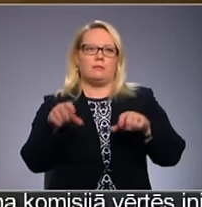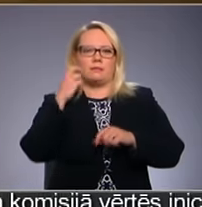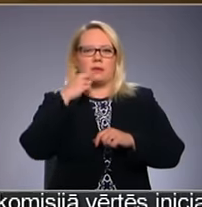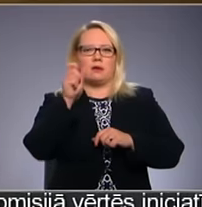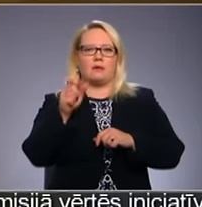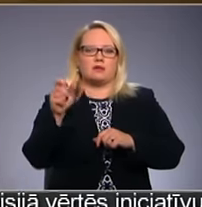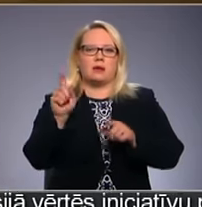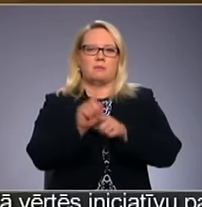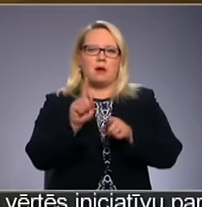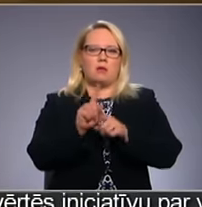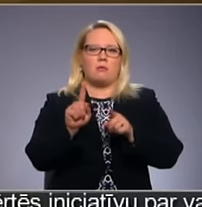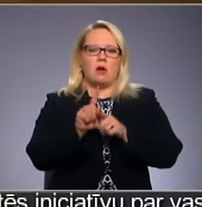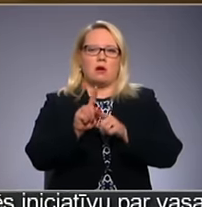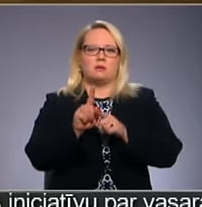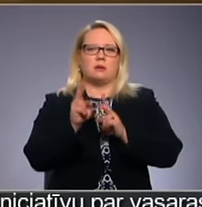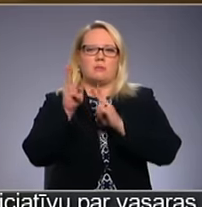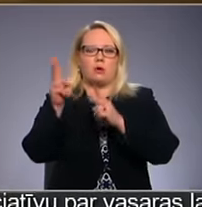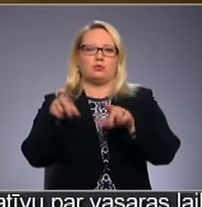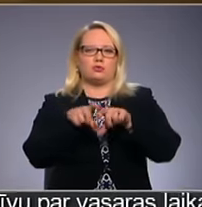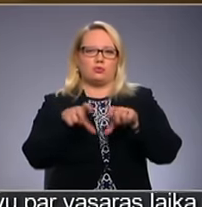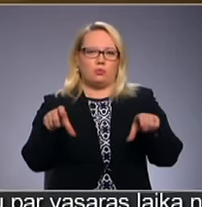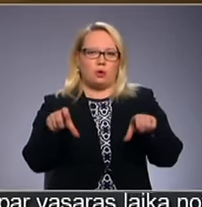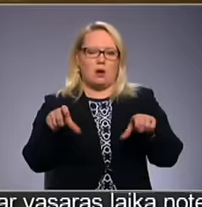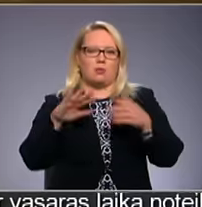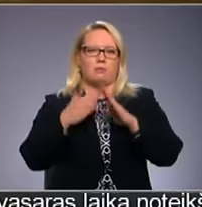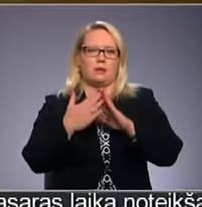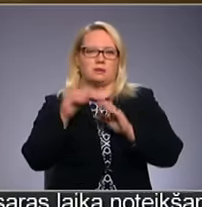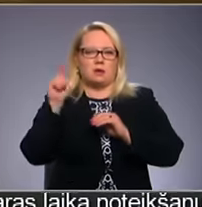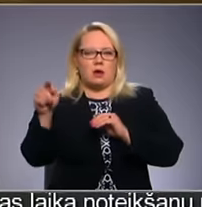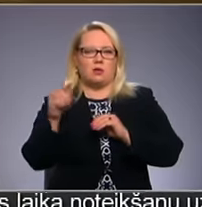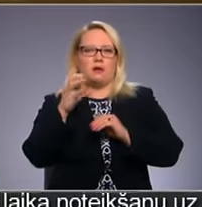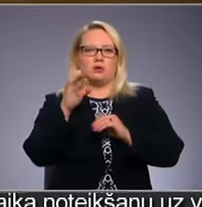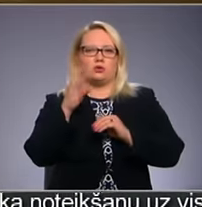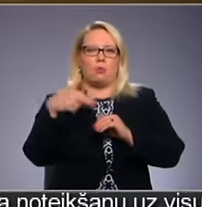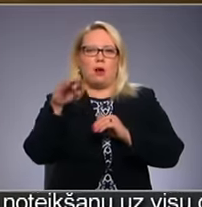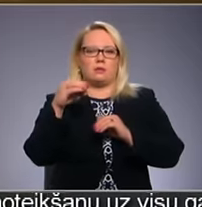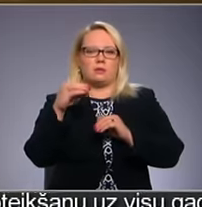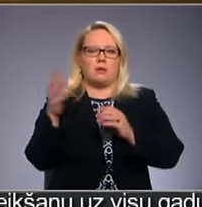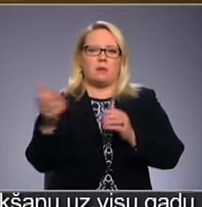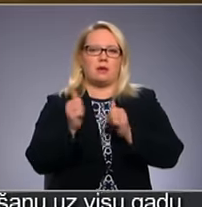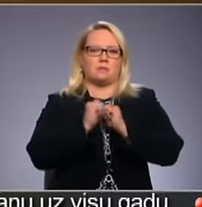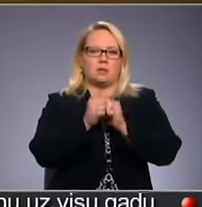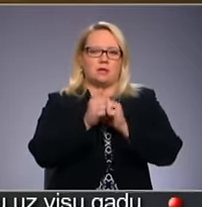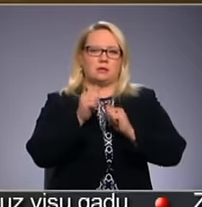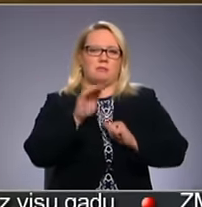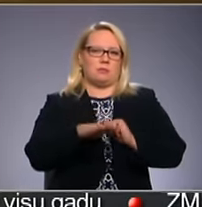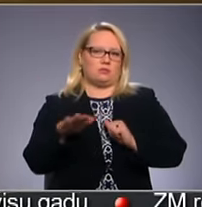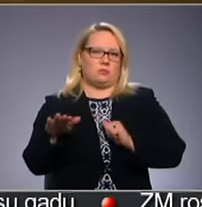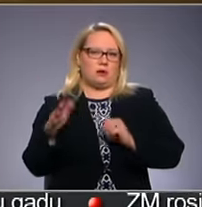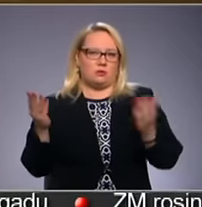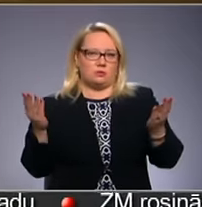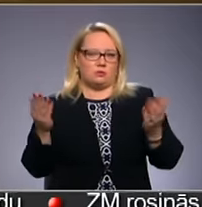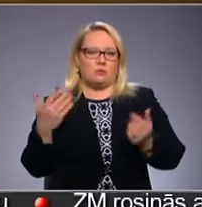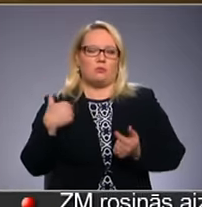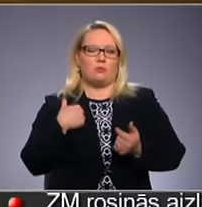vecākie brāļi un māsas braucot uz skolu, uz pilsētu vai uz codi, protams, ka paņems līdzi arī mazos. Un